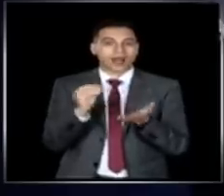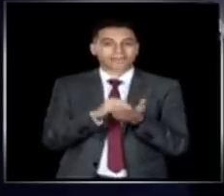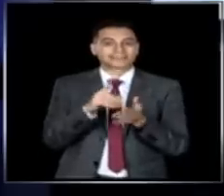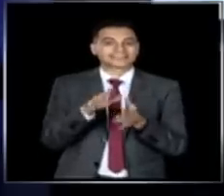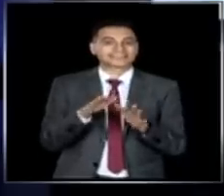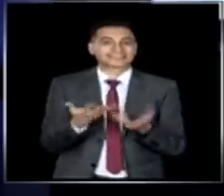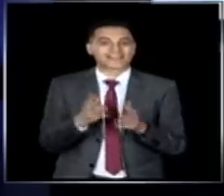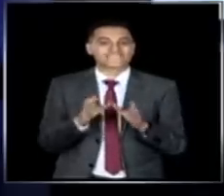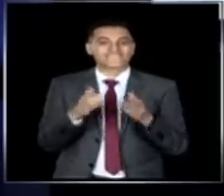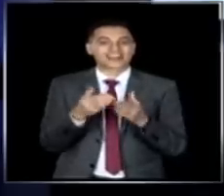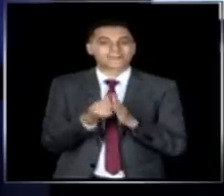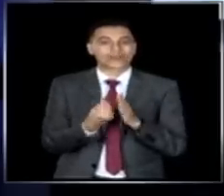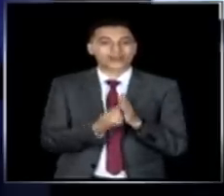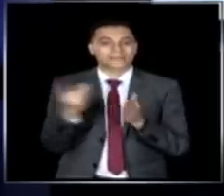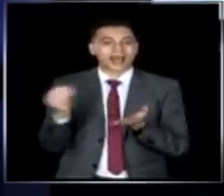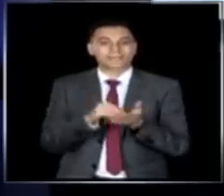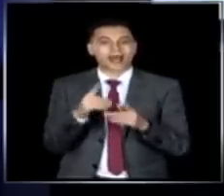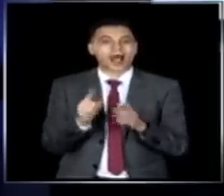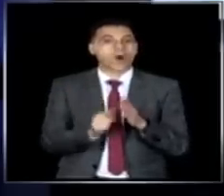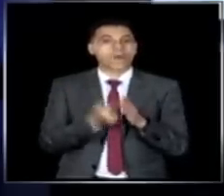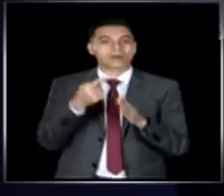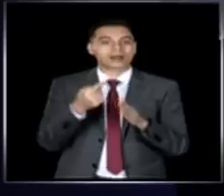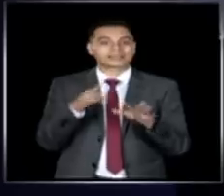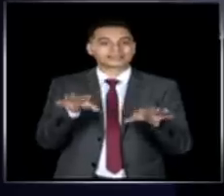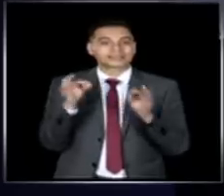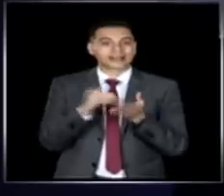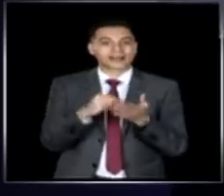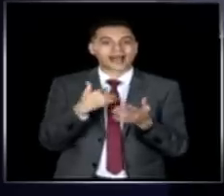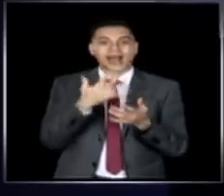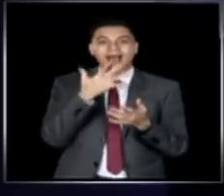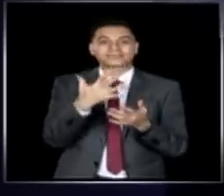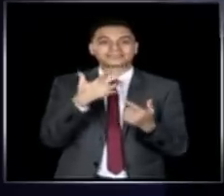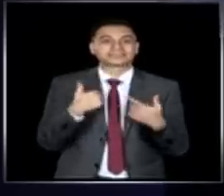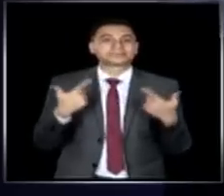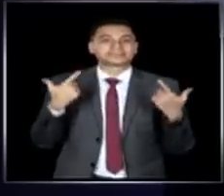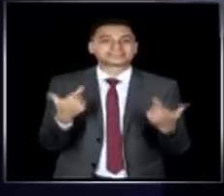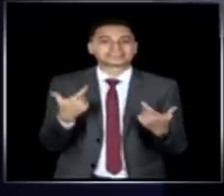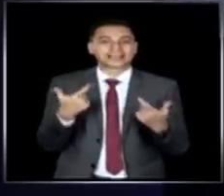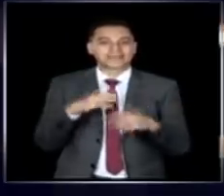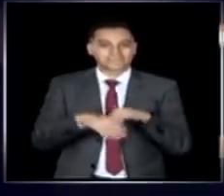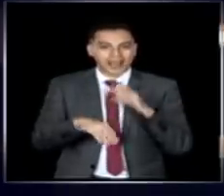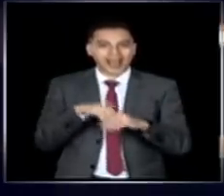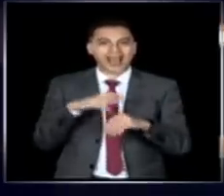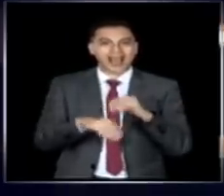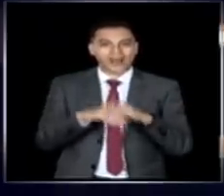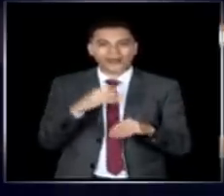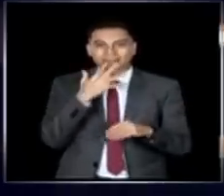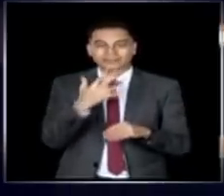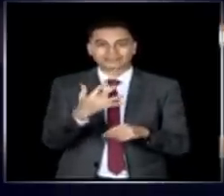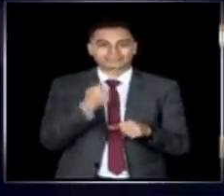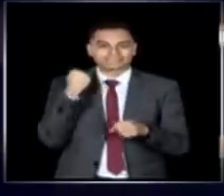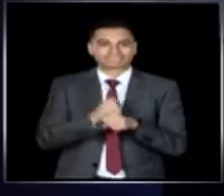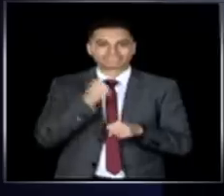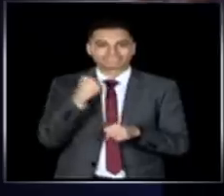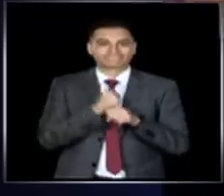دخلوك دول في المنتخب ده؟ دي غريبه دي. بقالي 5 سنين مستنيها، 5 سنين بحاول. اقنعتهم ازاي بقى انك